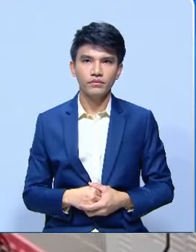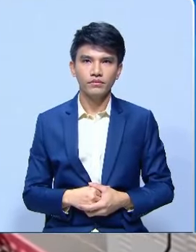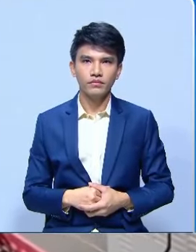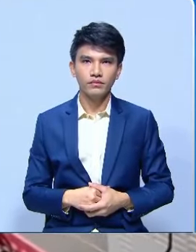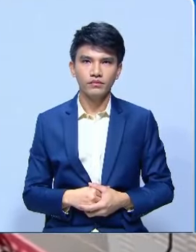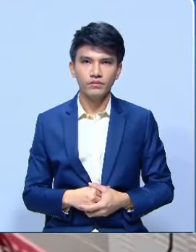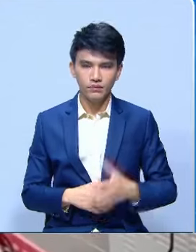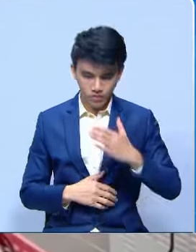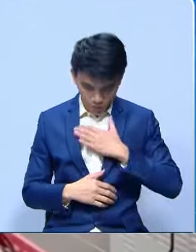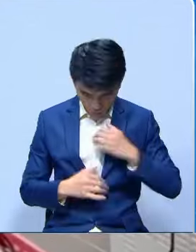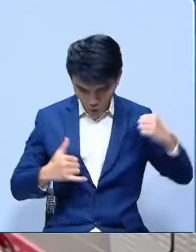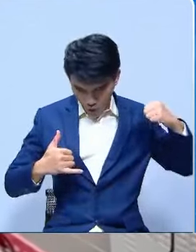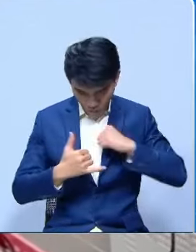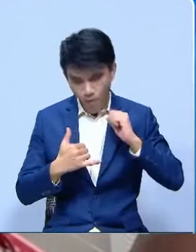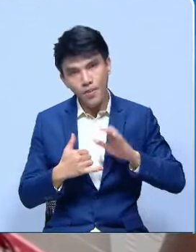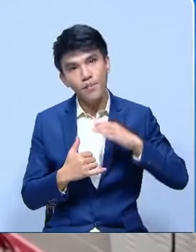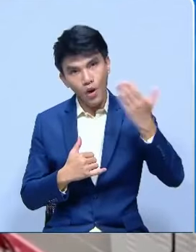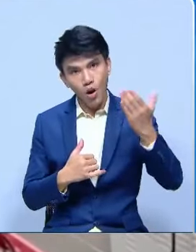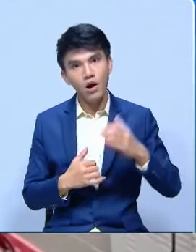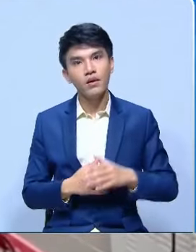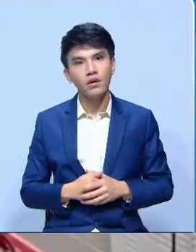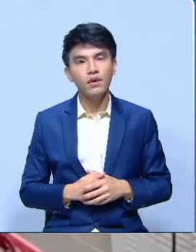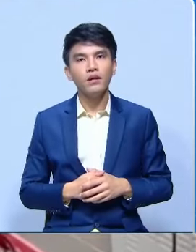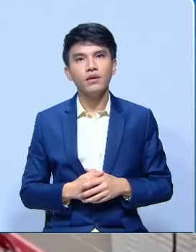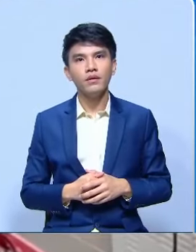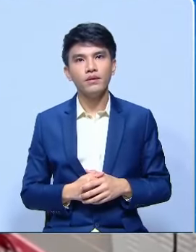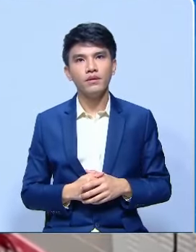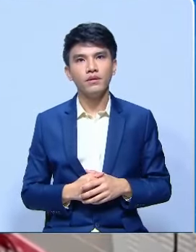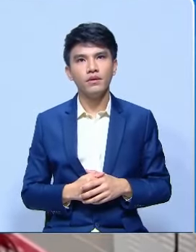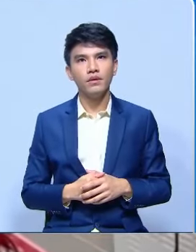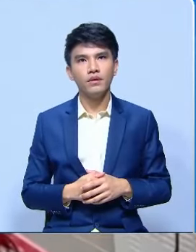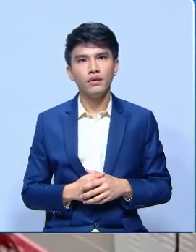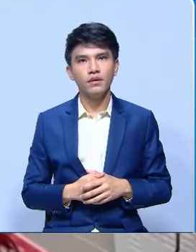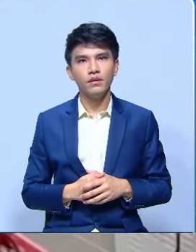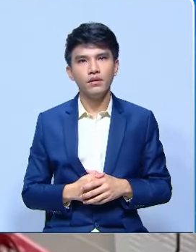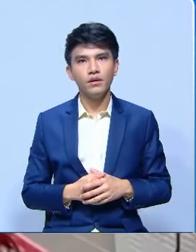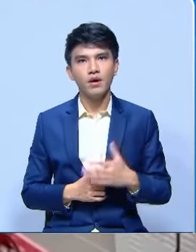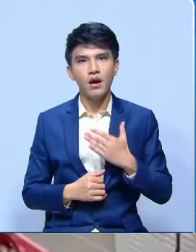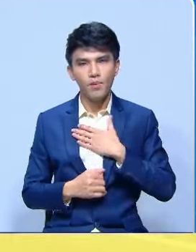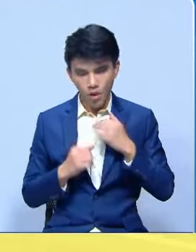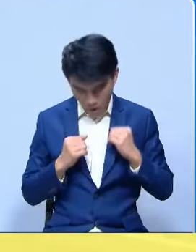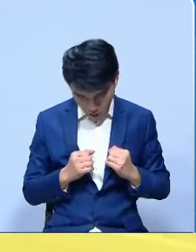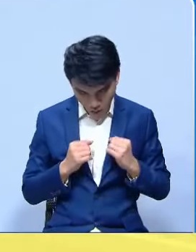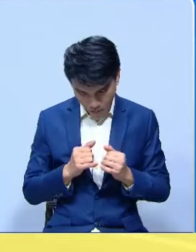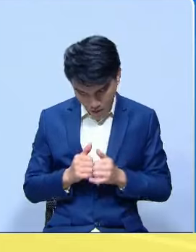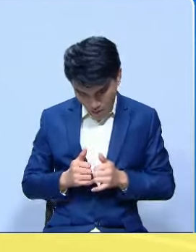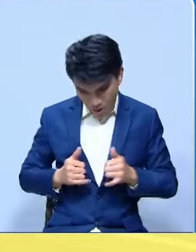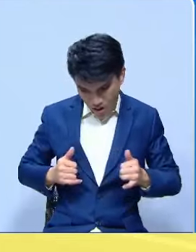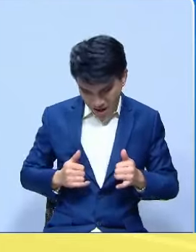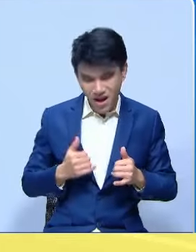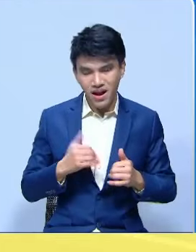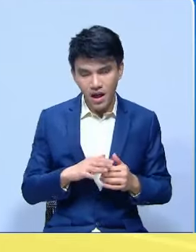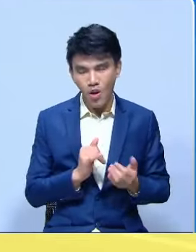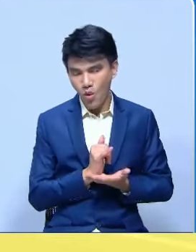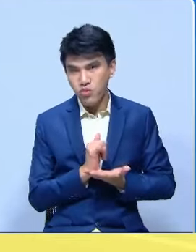โดนทำร้ายก่อนครับโดนทำร้ายก่อนแล้วทีเนี้ยผมพยายามปลีกตัวออกมาแล้วน้องผมหามผมออกมาแล้ว